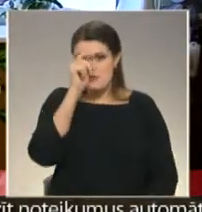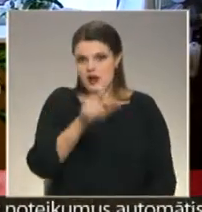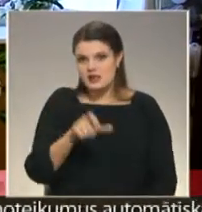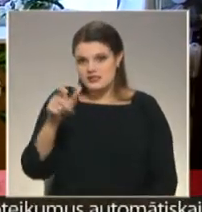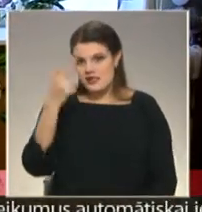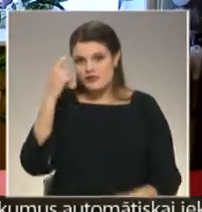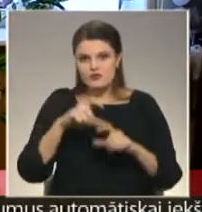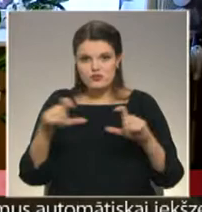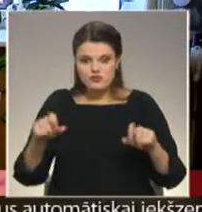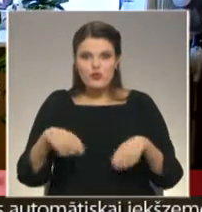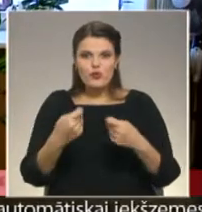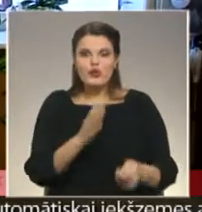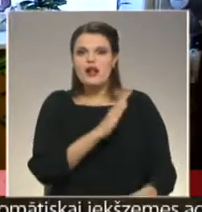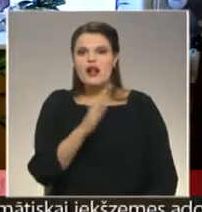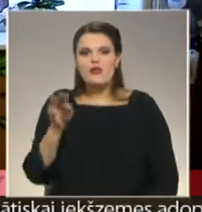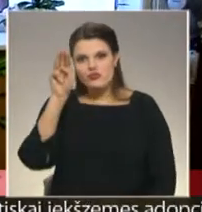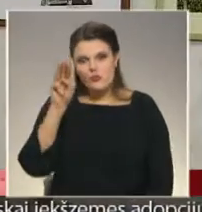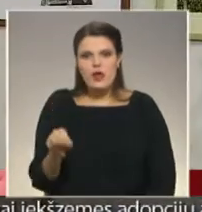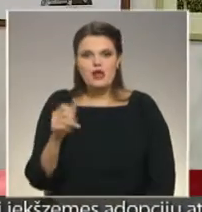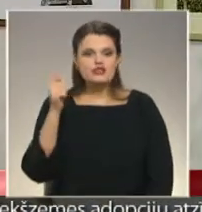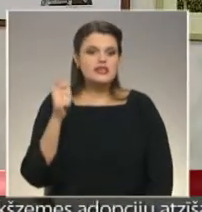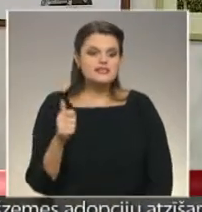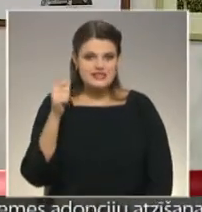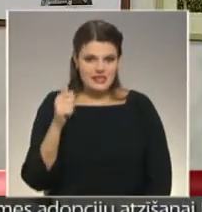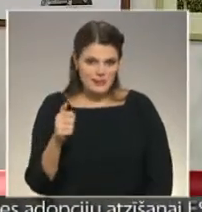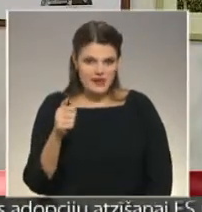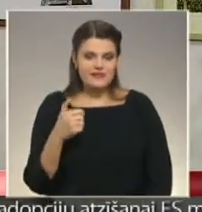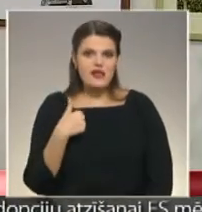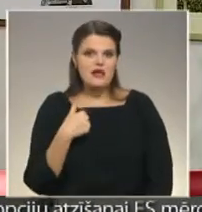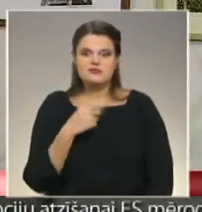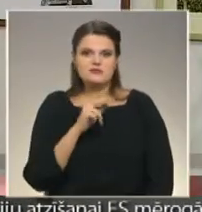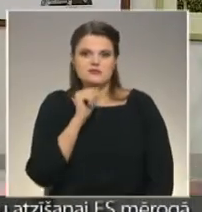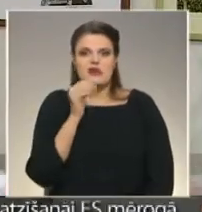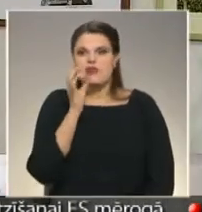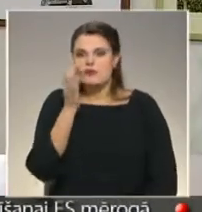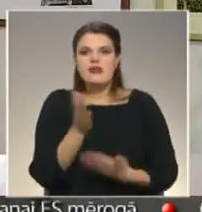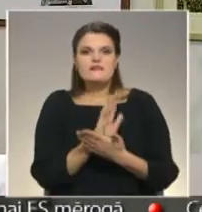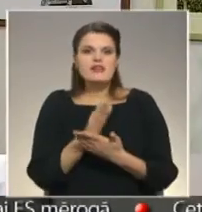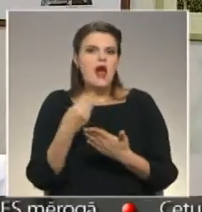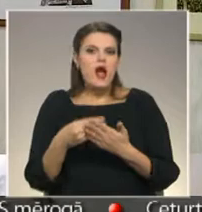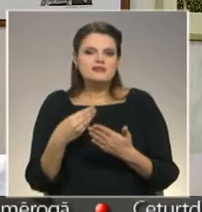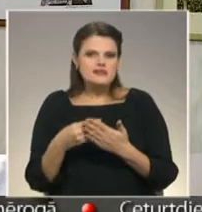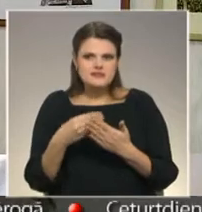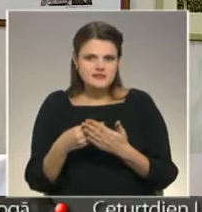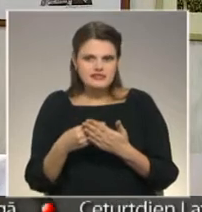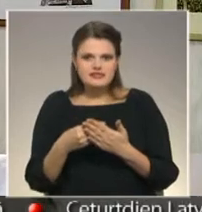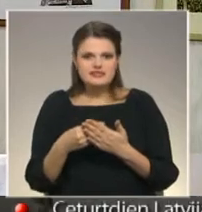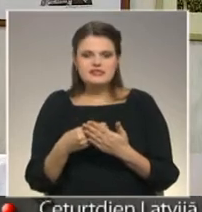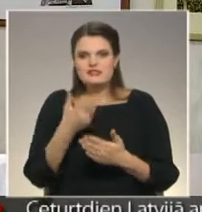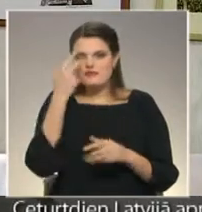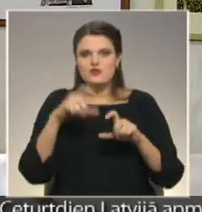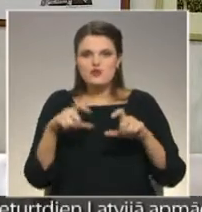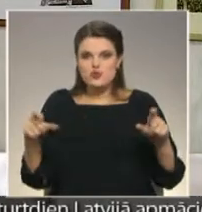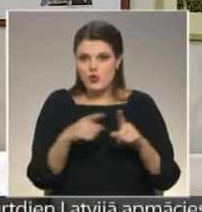vidusskolēnus atalgot ar ikmēnešu stipendiju. Es nepateikšu vidējo atzīmi